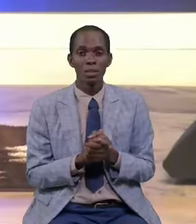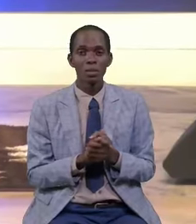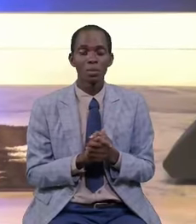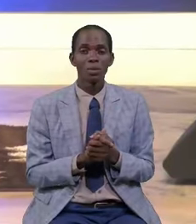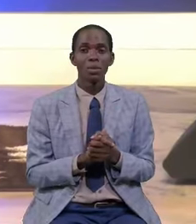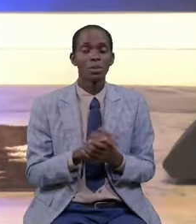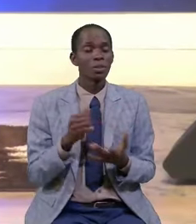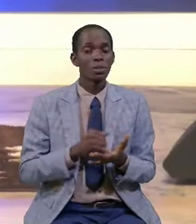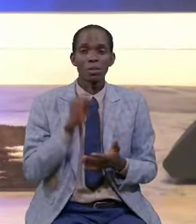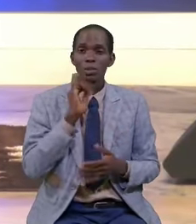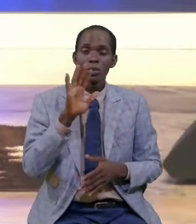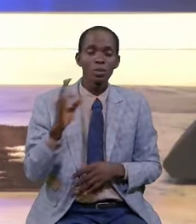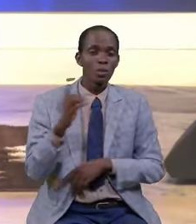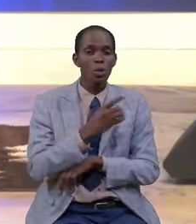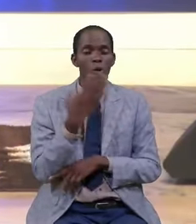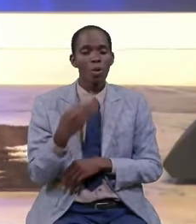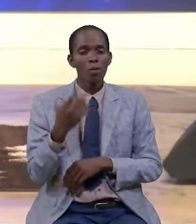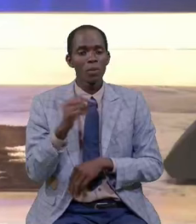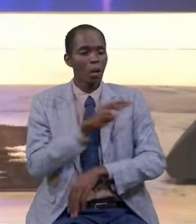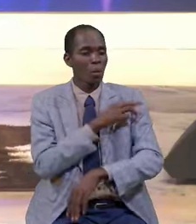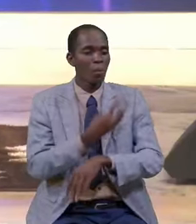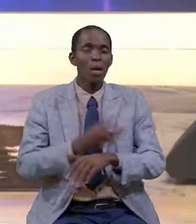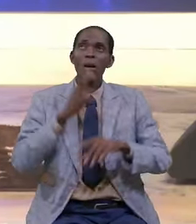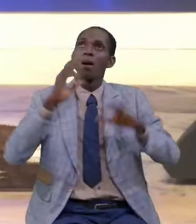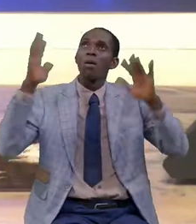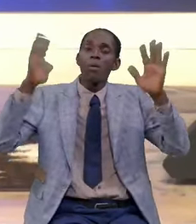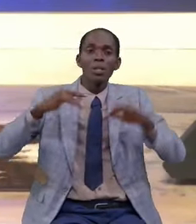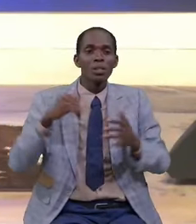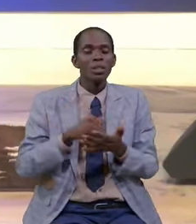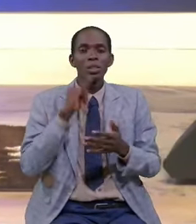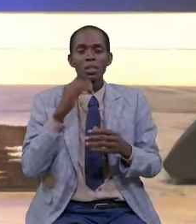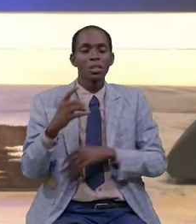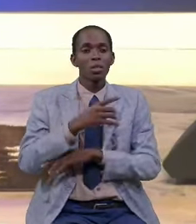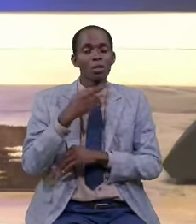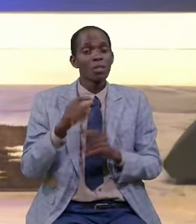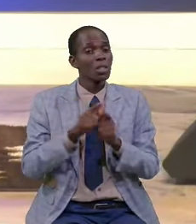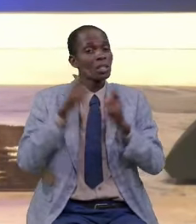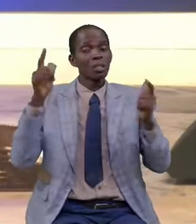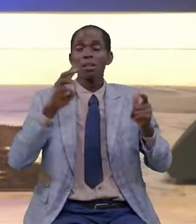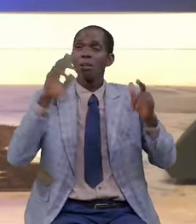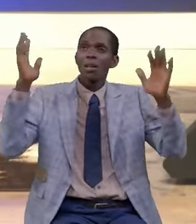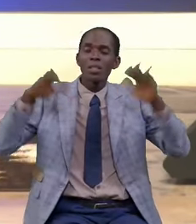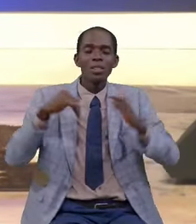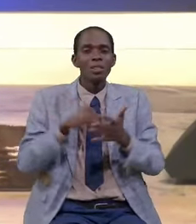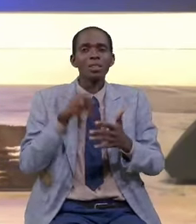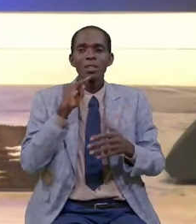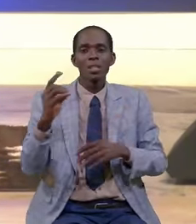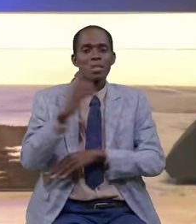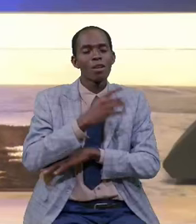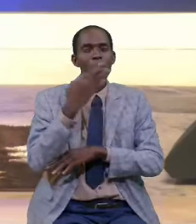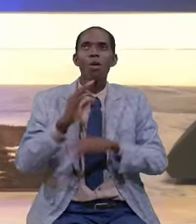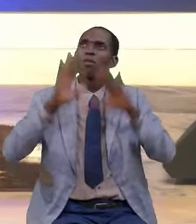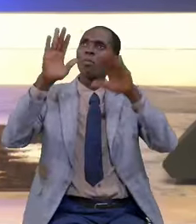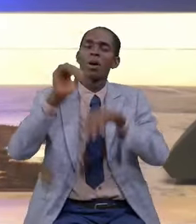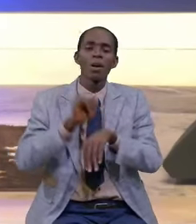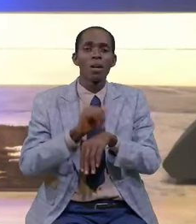C'est le jour d'une puissante pluie. C'est le jour d'une grande pluie. Le jour de miracle. Le jour